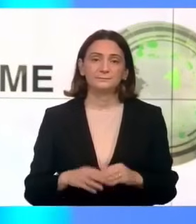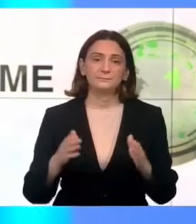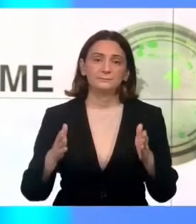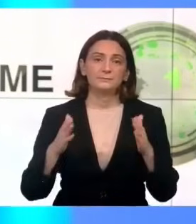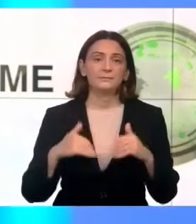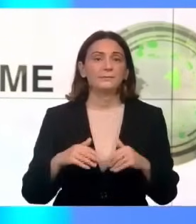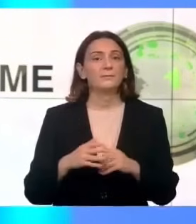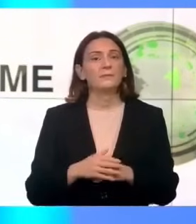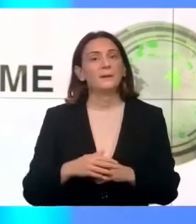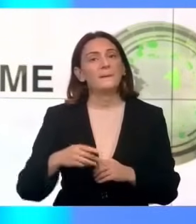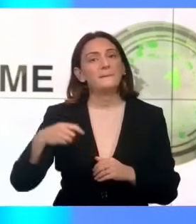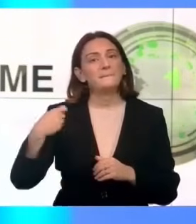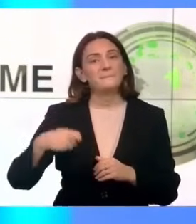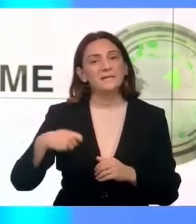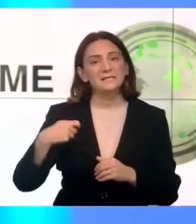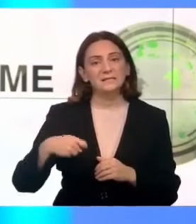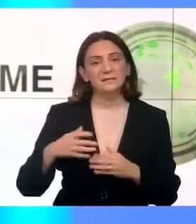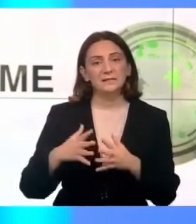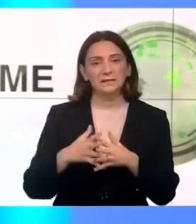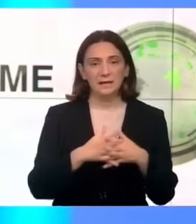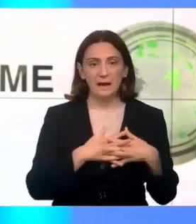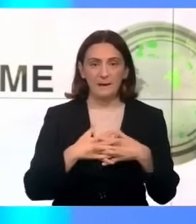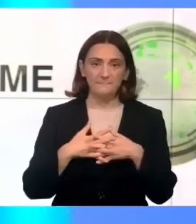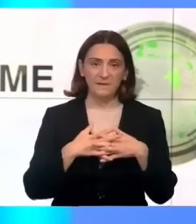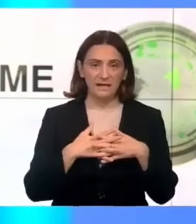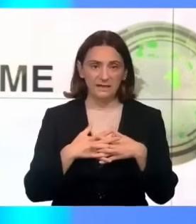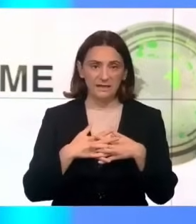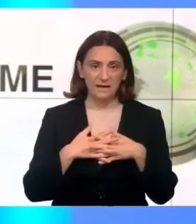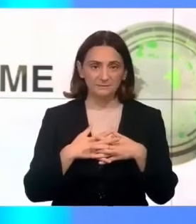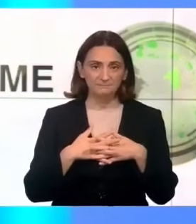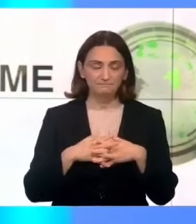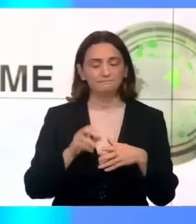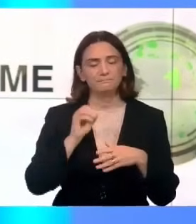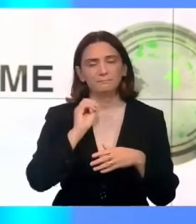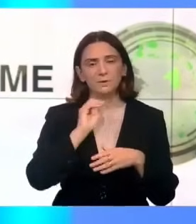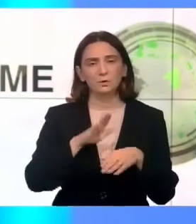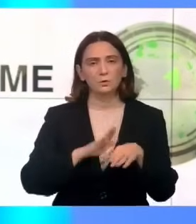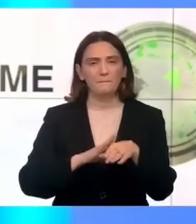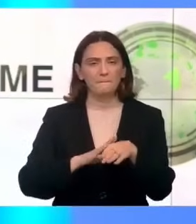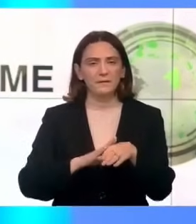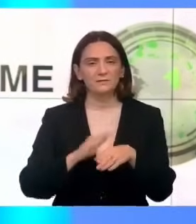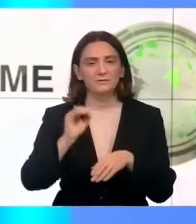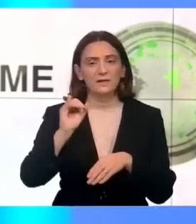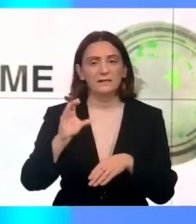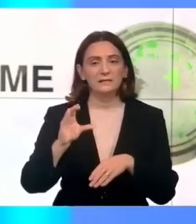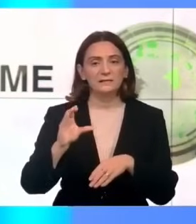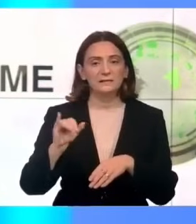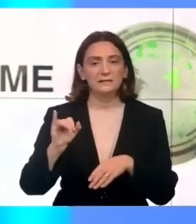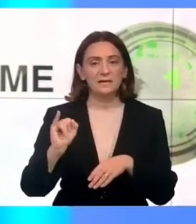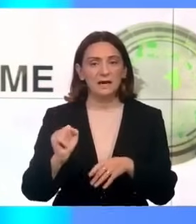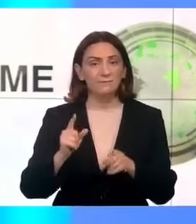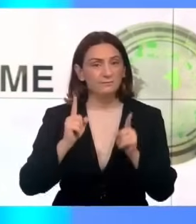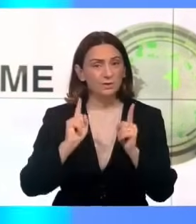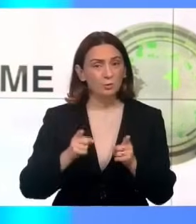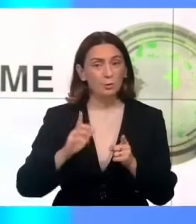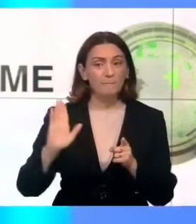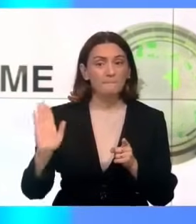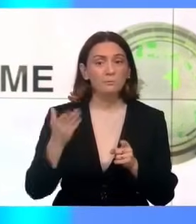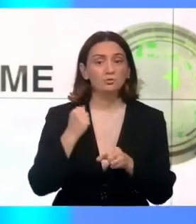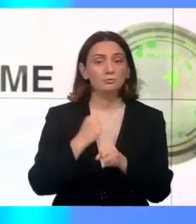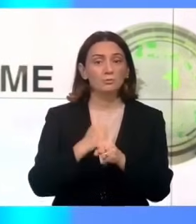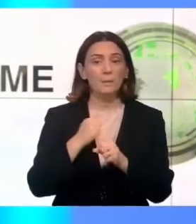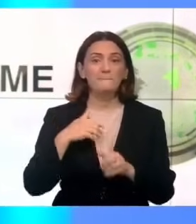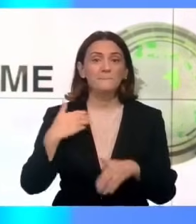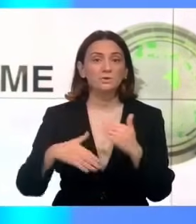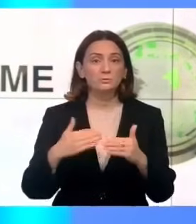Presidenti amerikan Biden i kërkon Pentagonit dhe agjensive të zbulimit që të shpejtojnë me inteligjencën artificiale për ta përdorur atë për të rritur